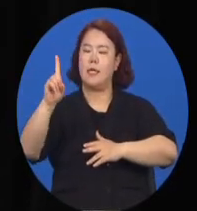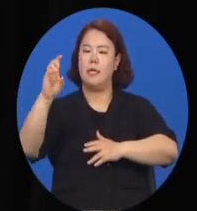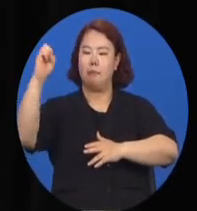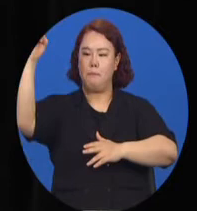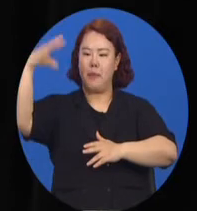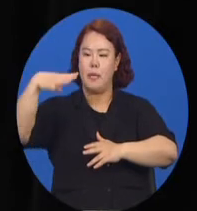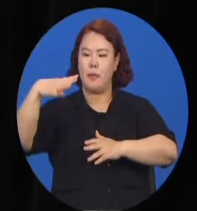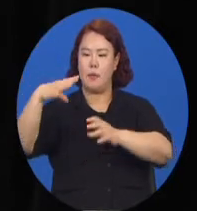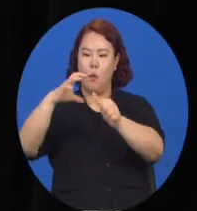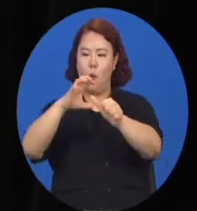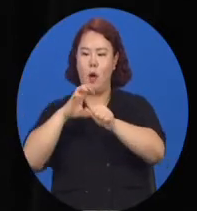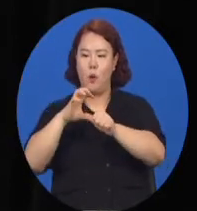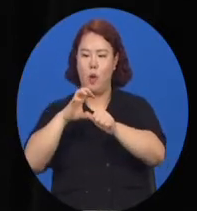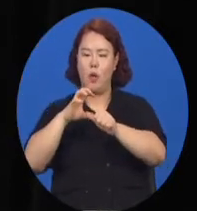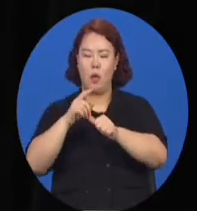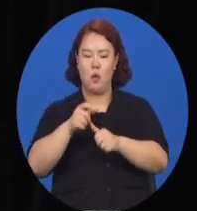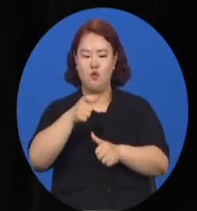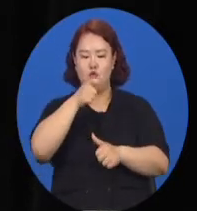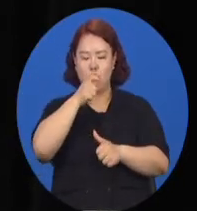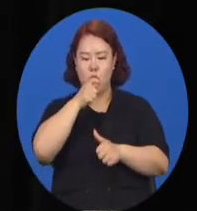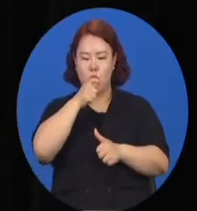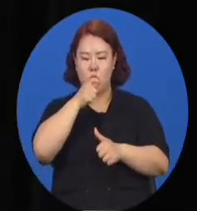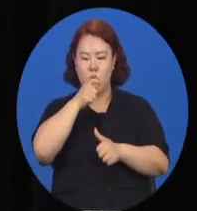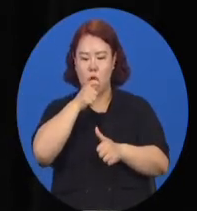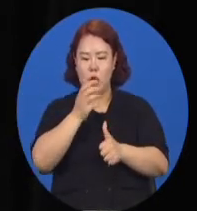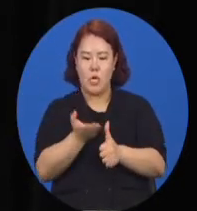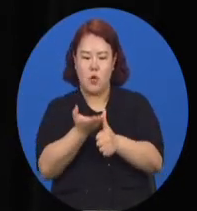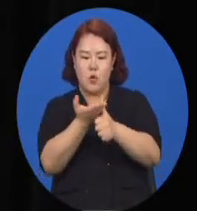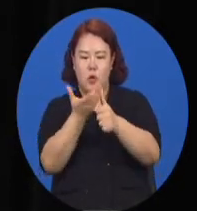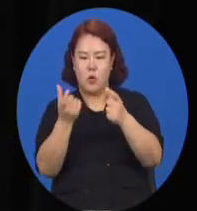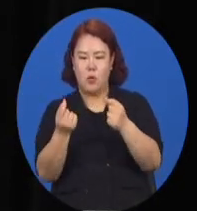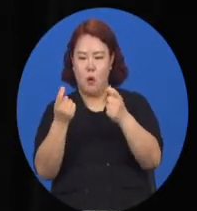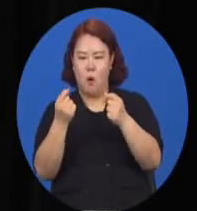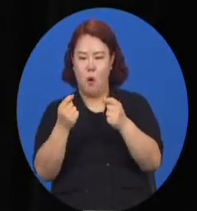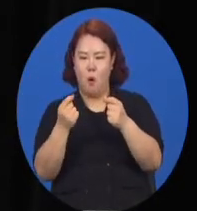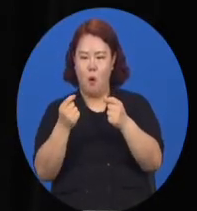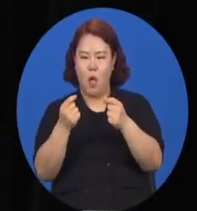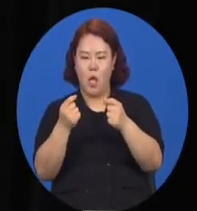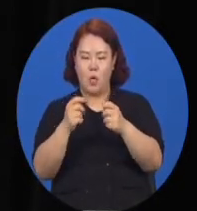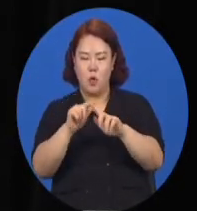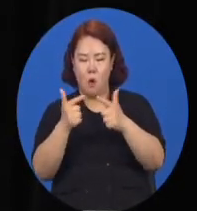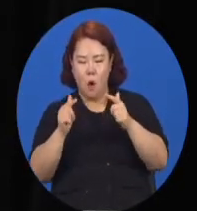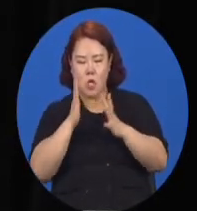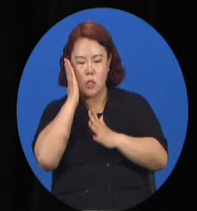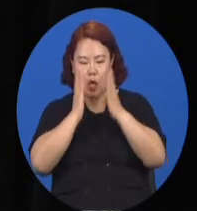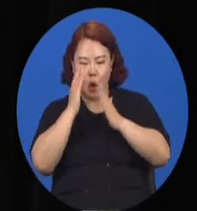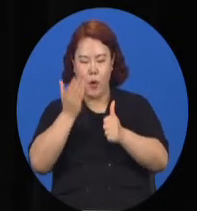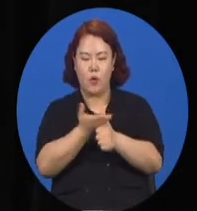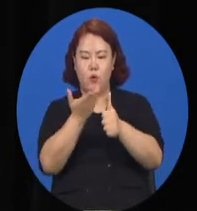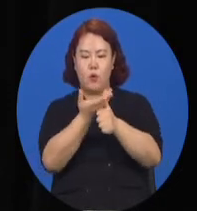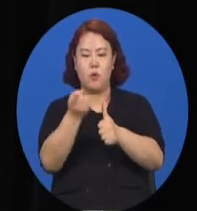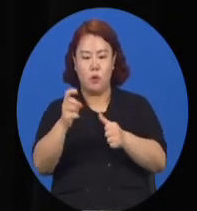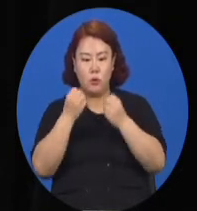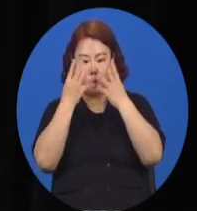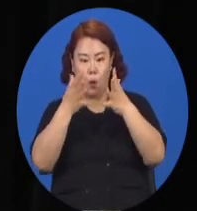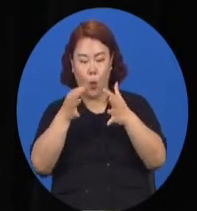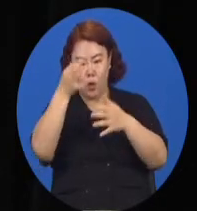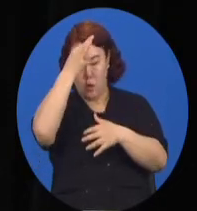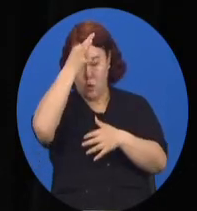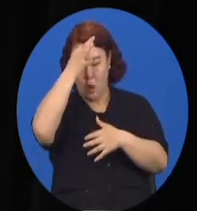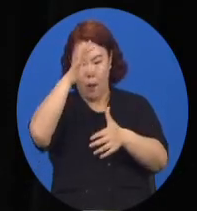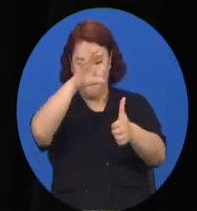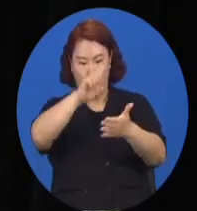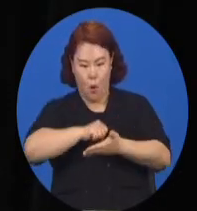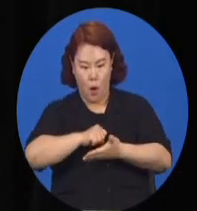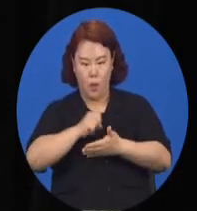비슷한 인공흙에다가 물을 투입해서 각종 채소류를 생산하는데 이와 같은 그 신기술을 빨리 도입해서